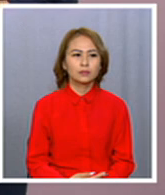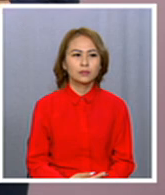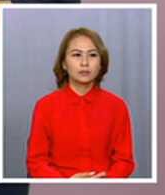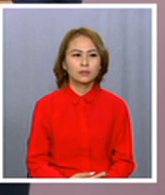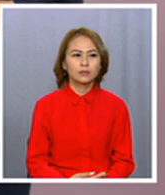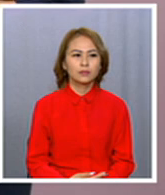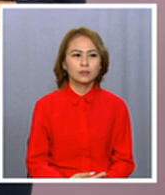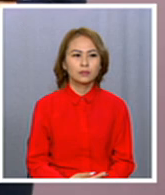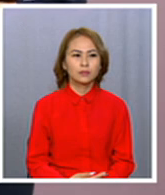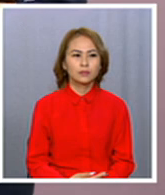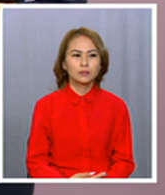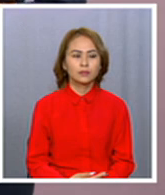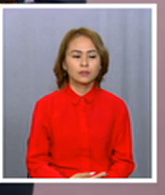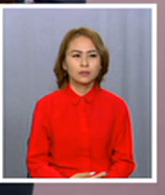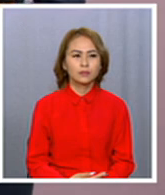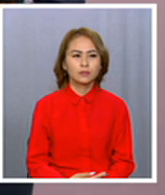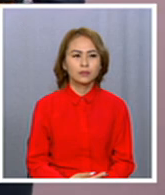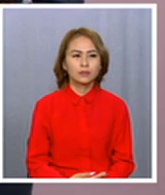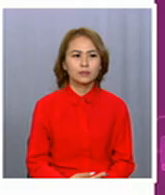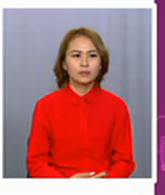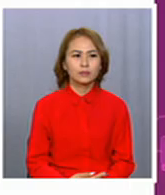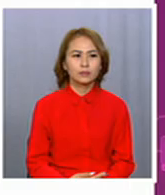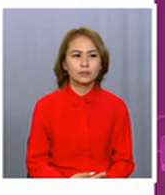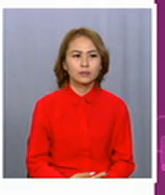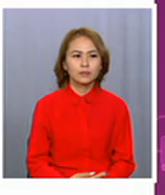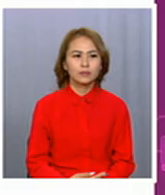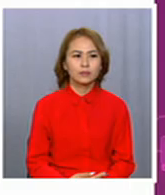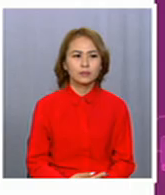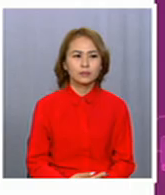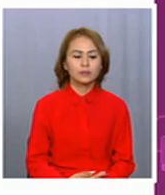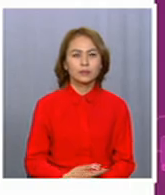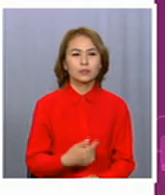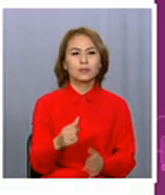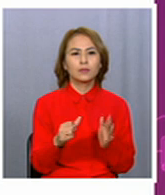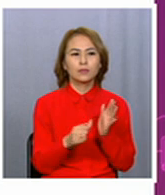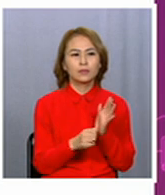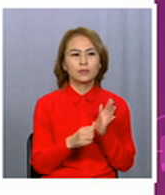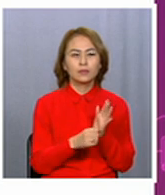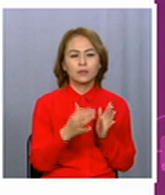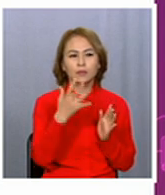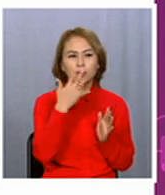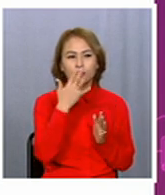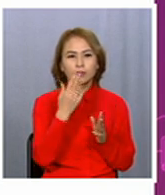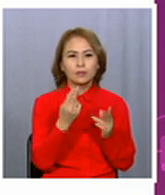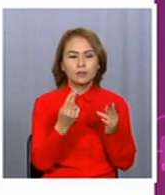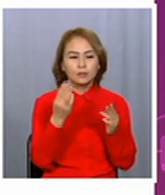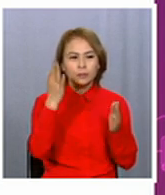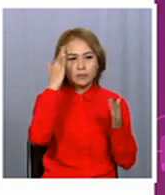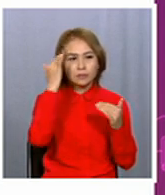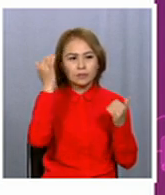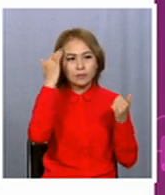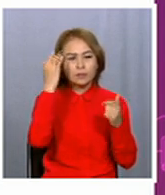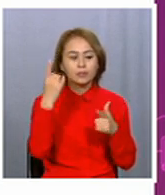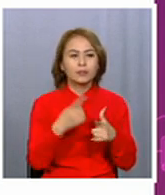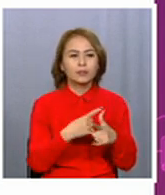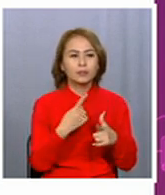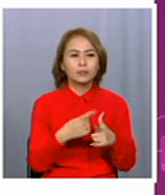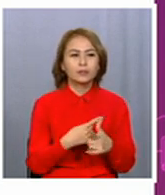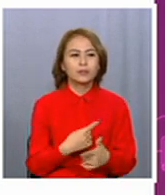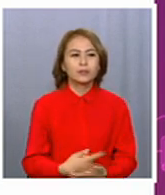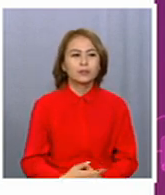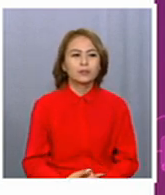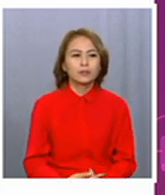Яғни, жіп. Дұрыс айтасыңдар. Алтыншы, ұлттық бас киімнің атауы.